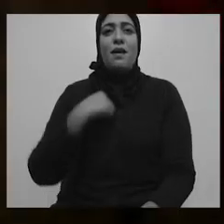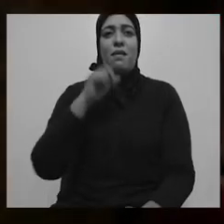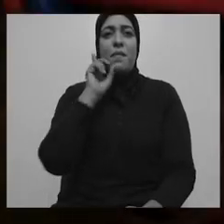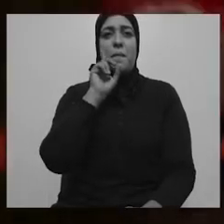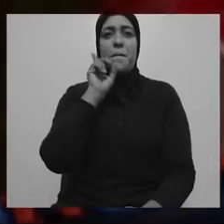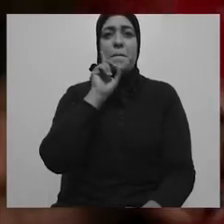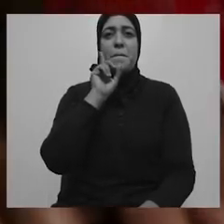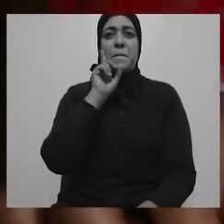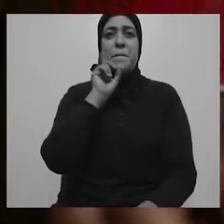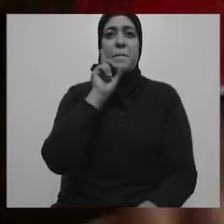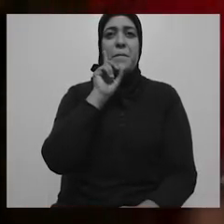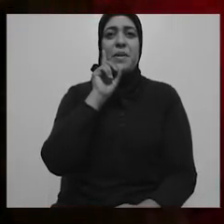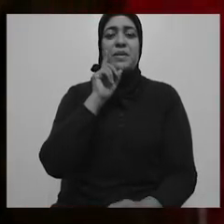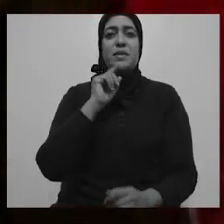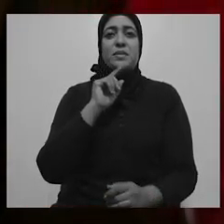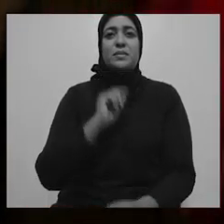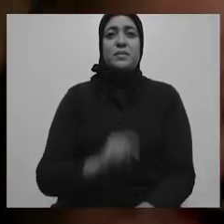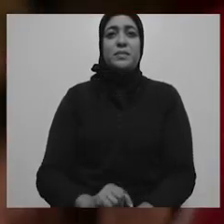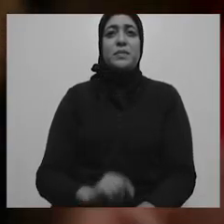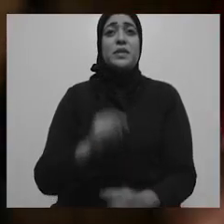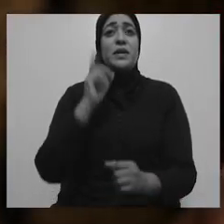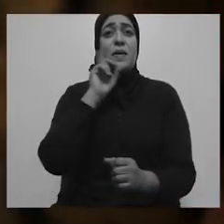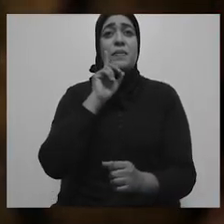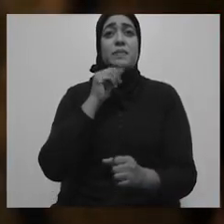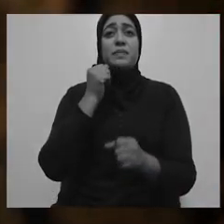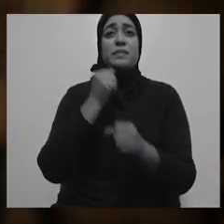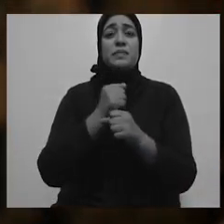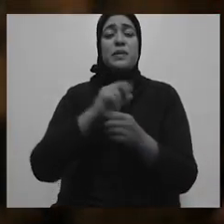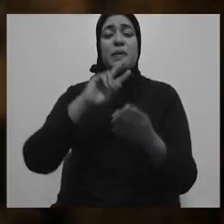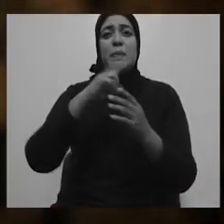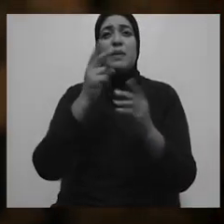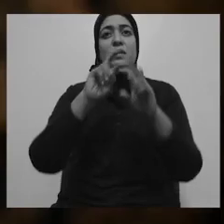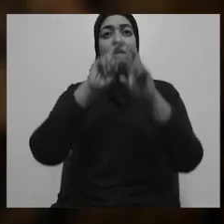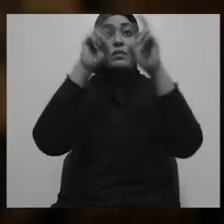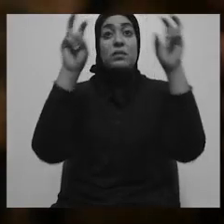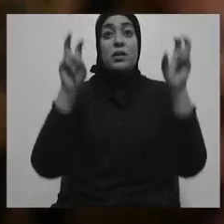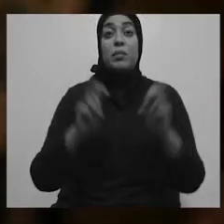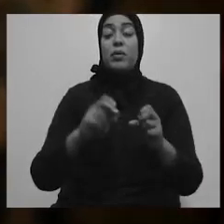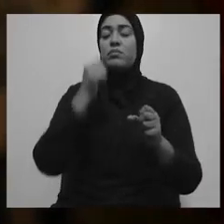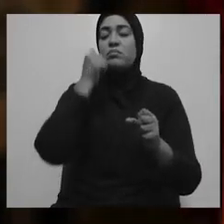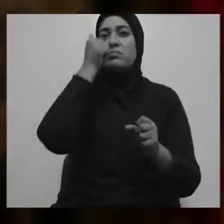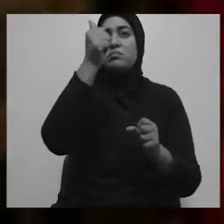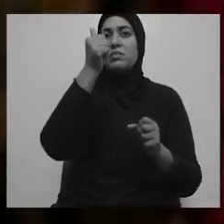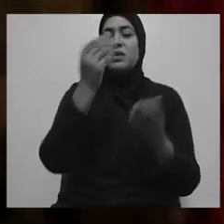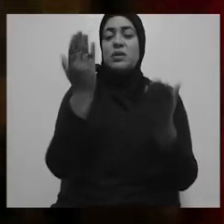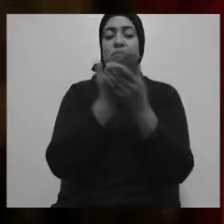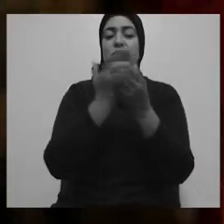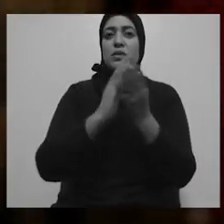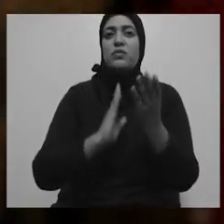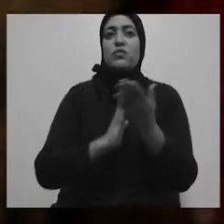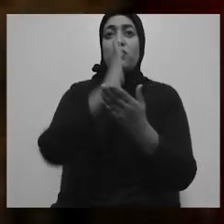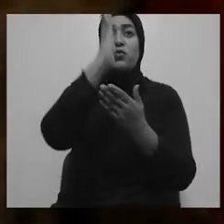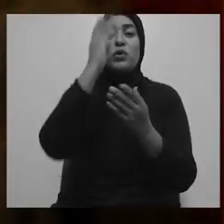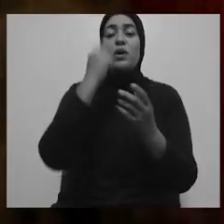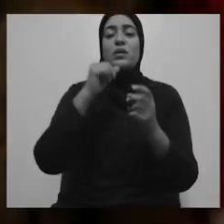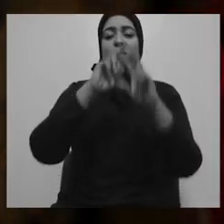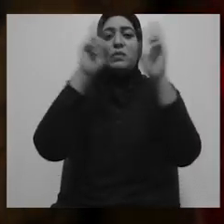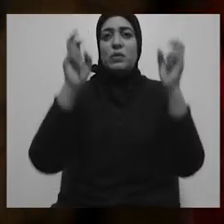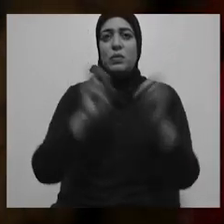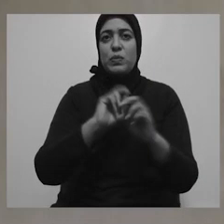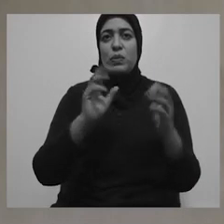jamila et et tout le team sanaa à trois ans de la fête l'islam il ya du plomb standard et